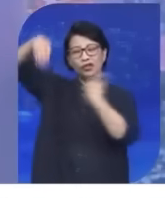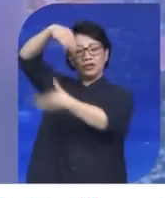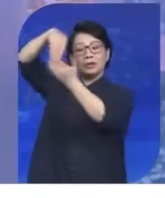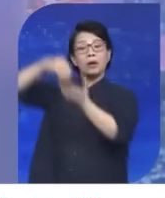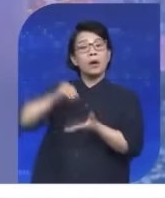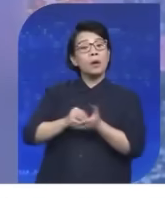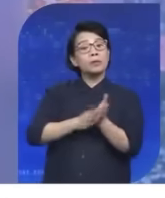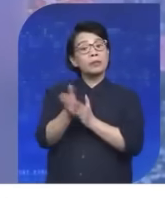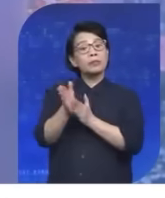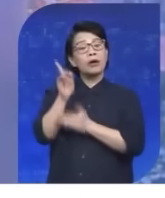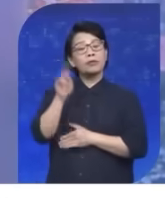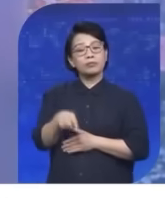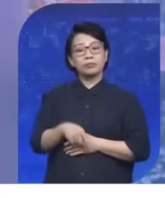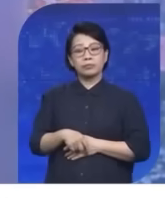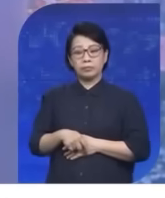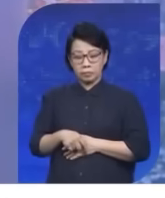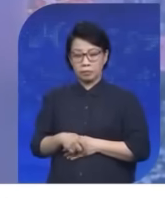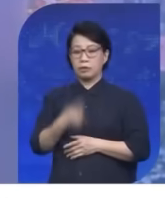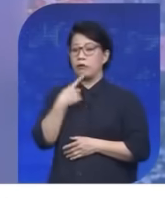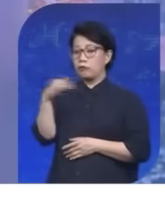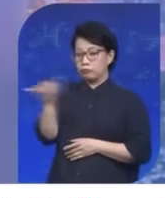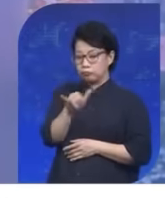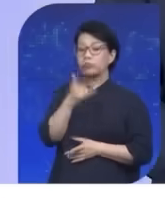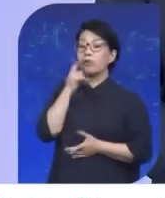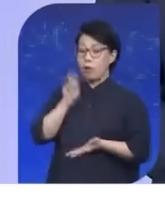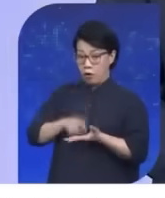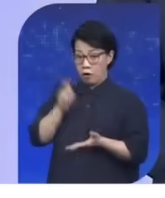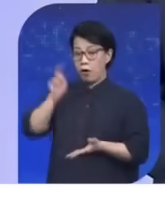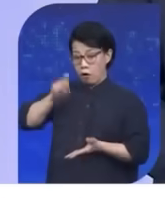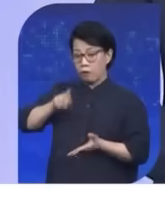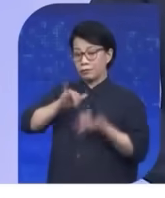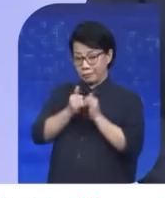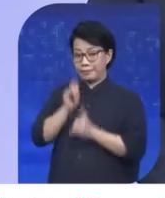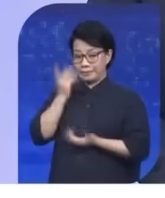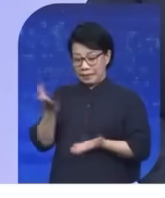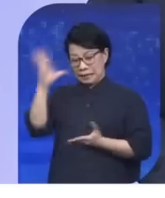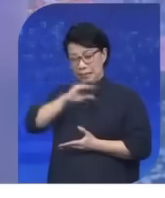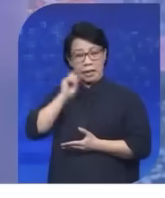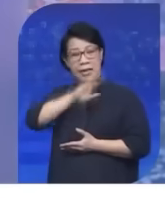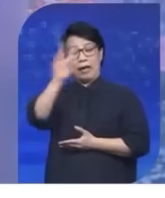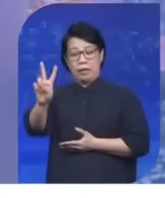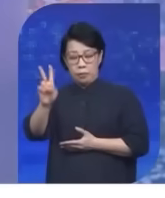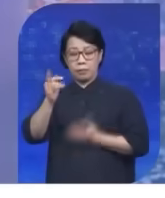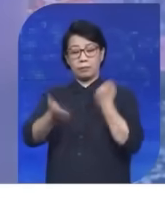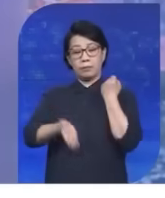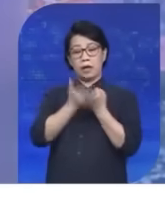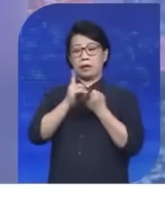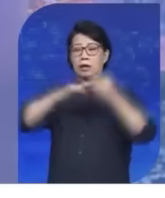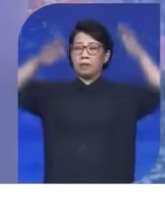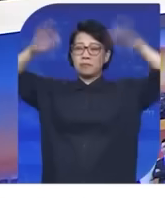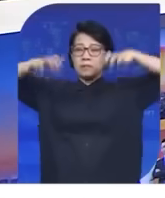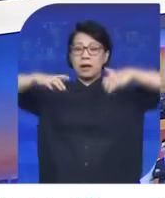những cái hiện tượng thời tiết nguy hiểm mà anh Hoàng vừa đề cập thì nó vẫn có thể xảy ra trong đêm nay và ngày mai, bởi vì miền Bắc đang trong một đợt mưa dông đầu